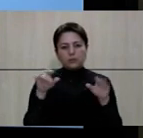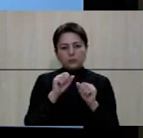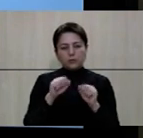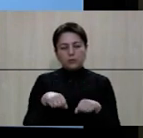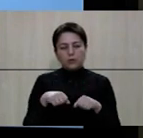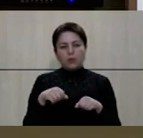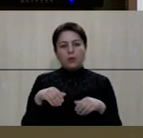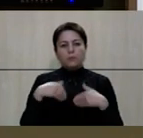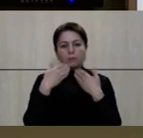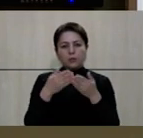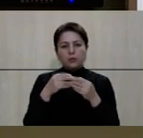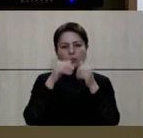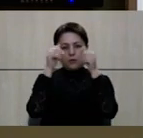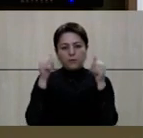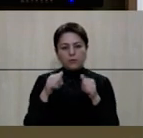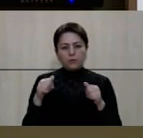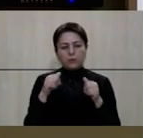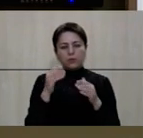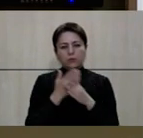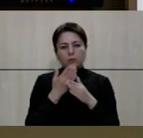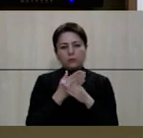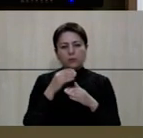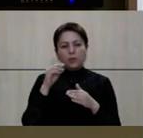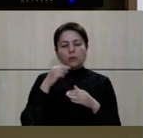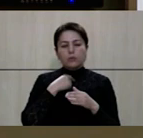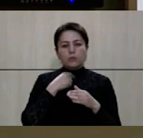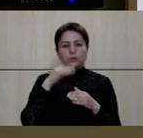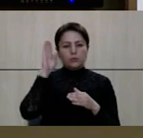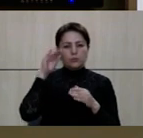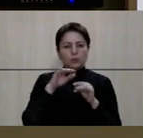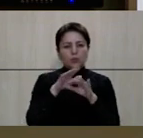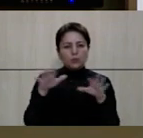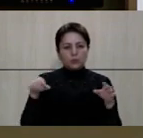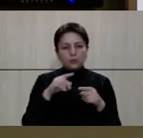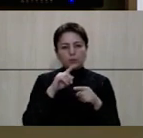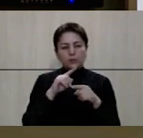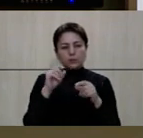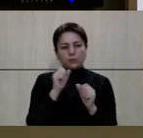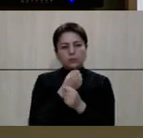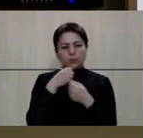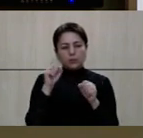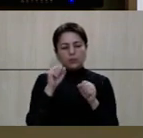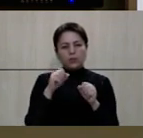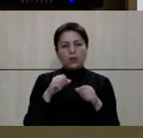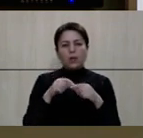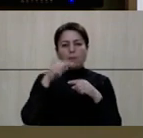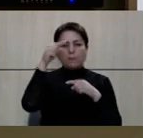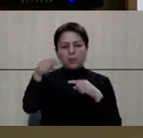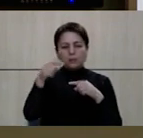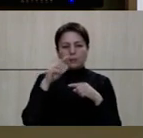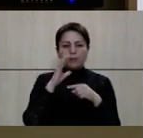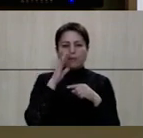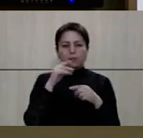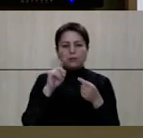Quyidagi formula yordamida tovushning suvda tarqalishini tezligini, masofa va vaqtga bog'liqligini